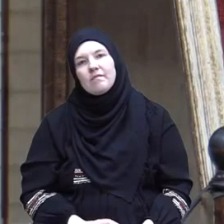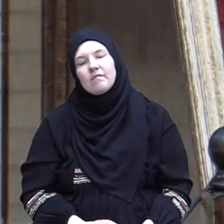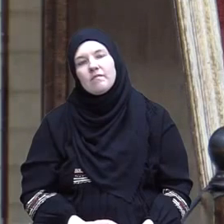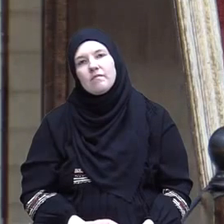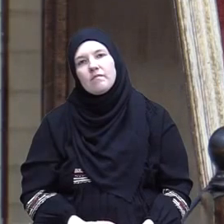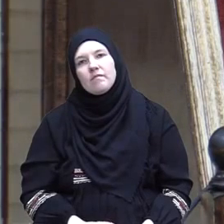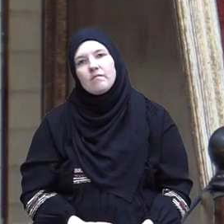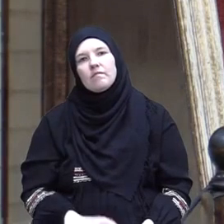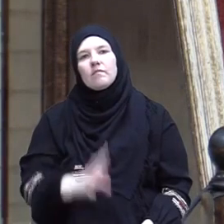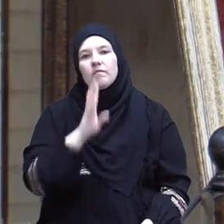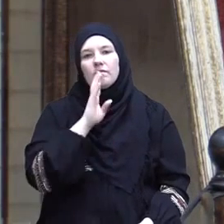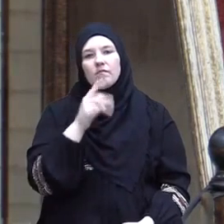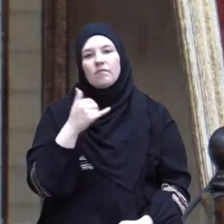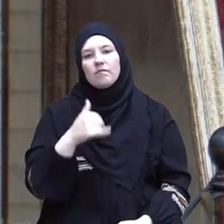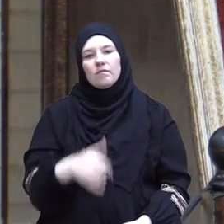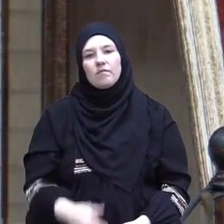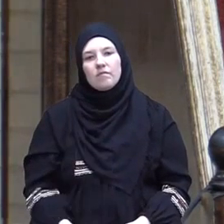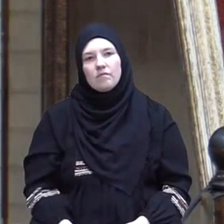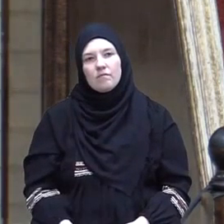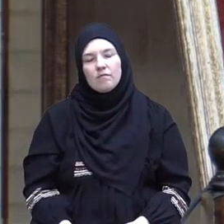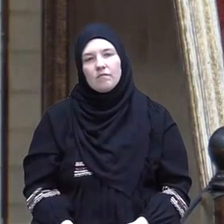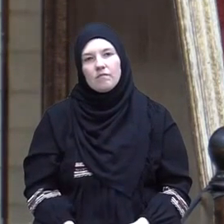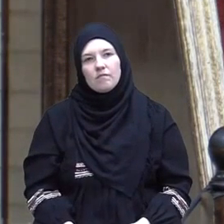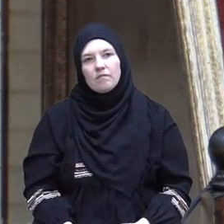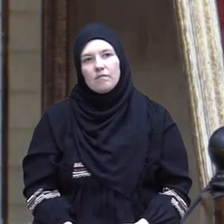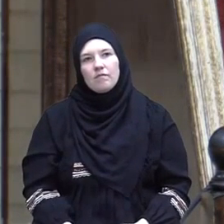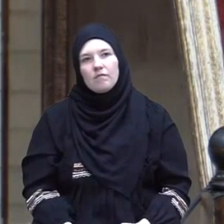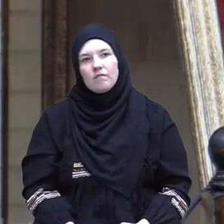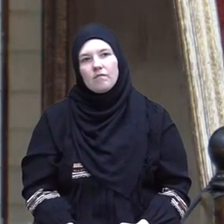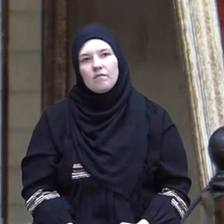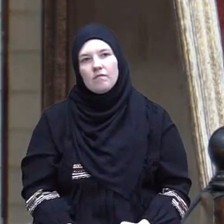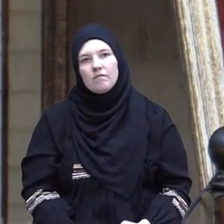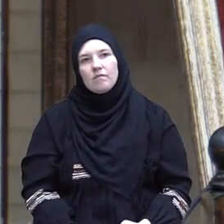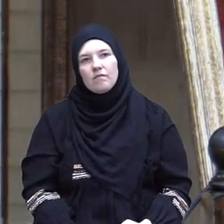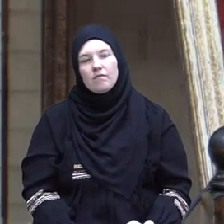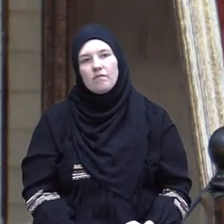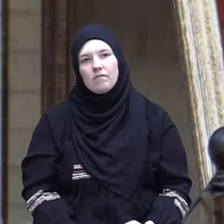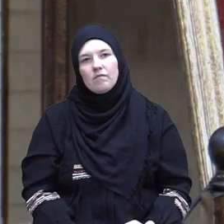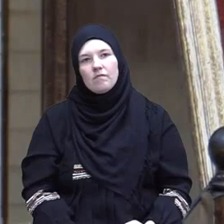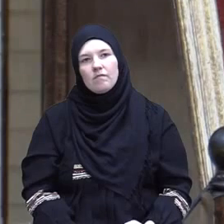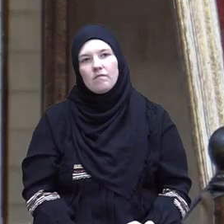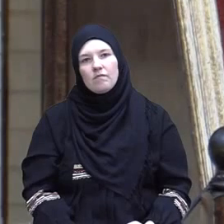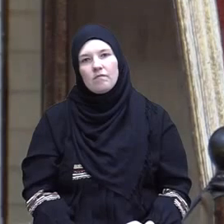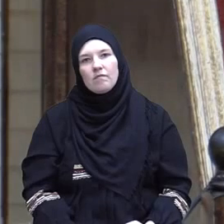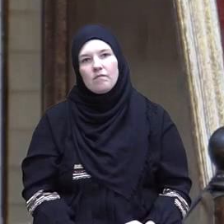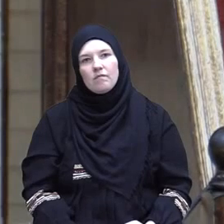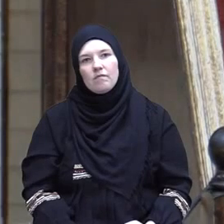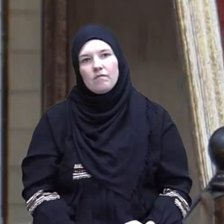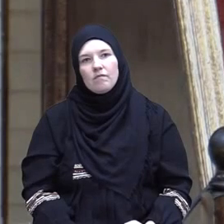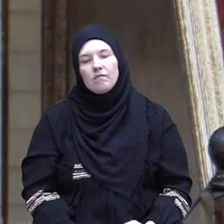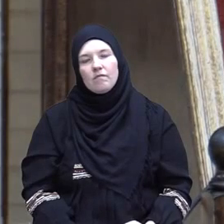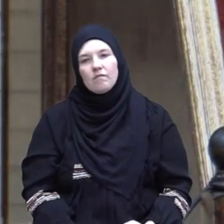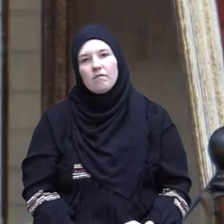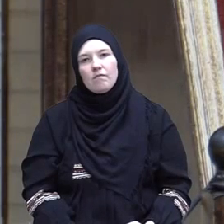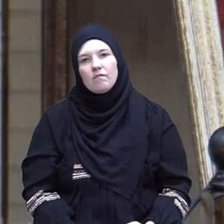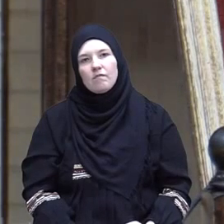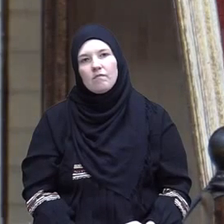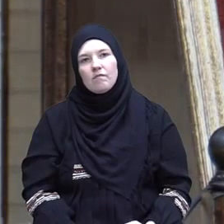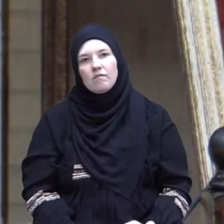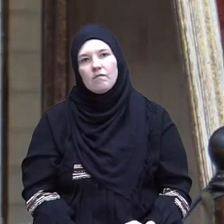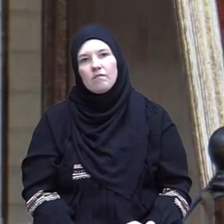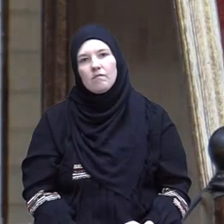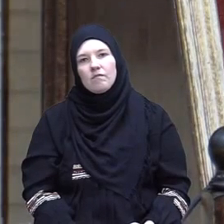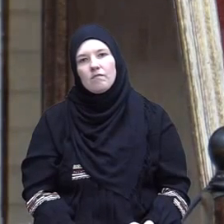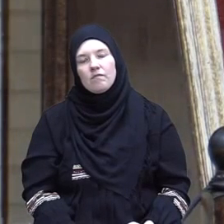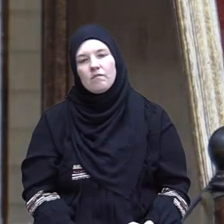وَمِنْهَا الزَّلَلُ أَن تَزِلَّ قَدَمٌ بَعْدَ ثُبُوتِهَا Lest a foot may slip